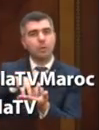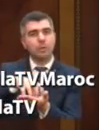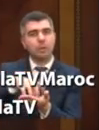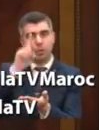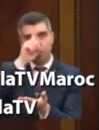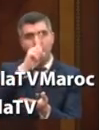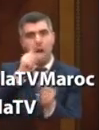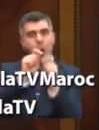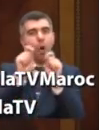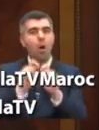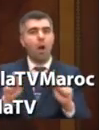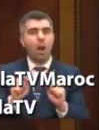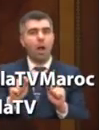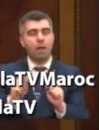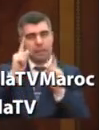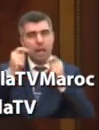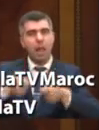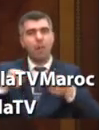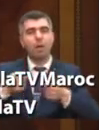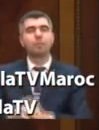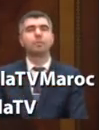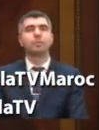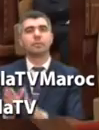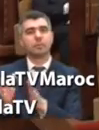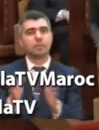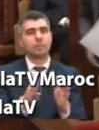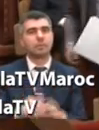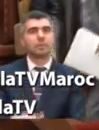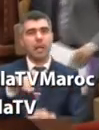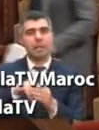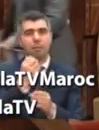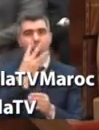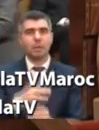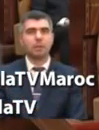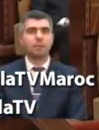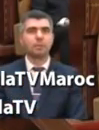ورحمة الله. شكرا سيد النائب. الكلمة للفريق الاشتراكي.